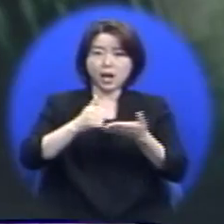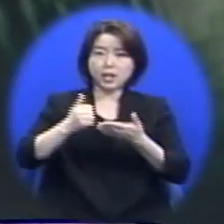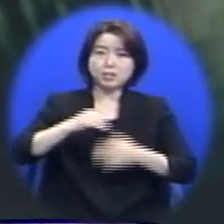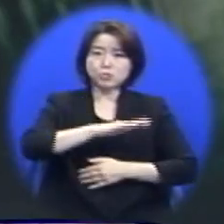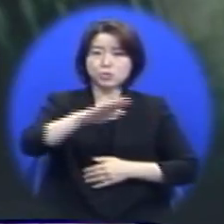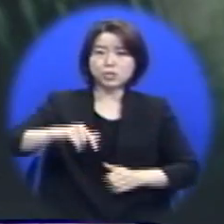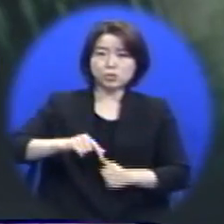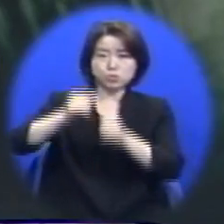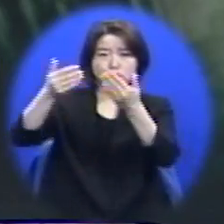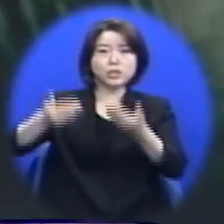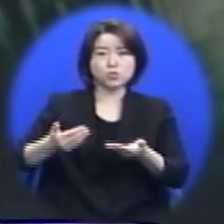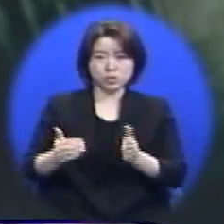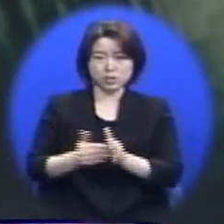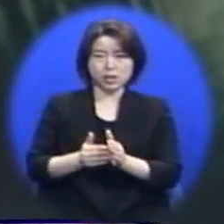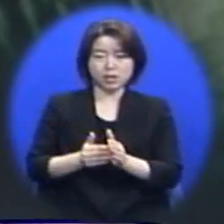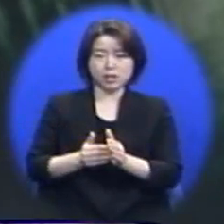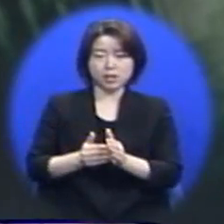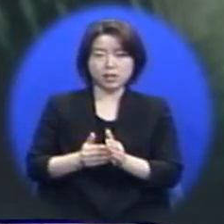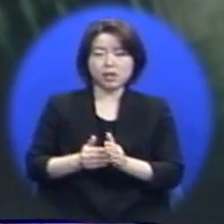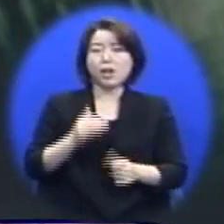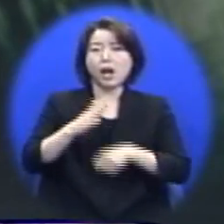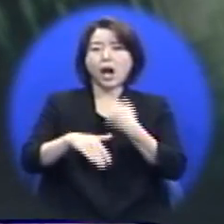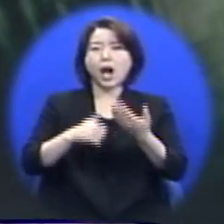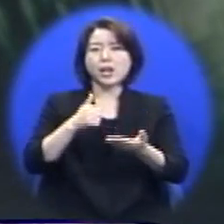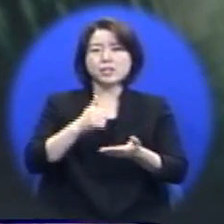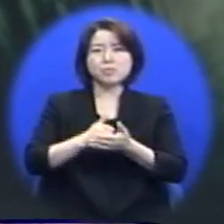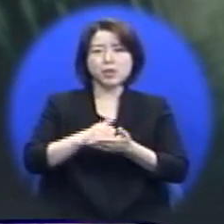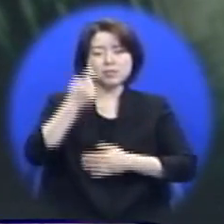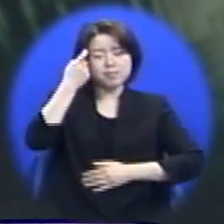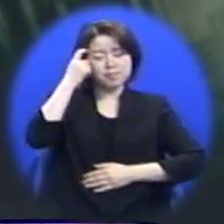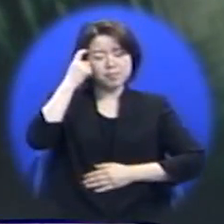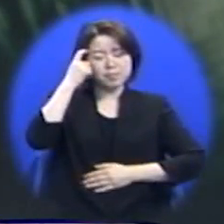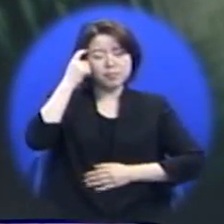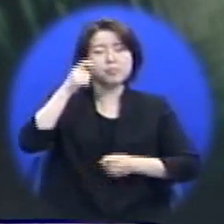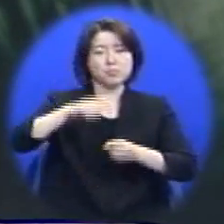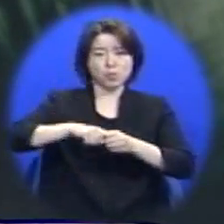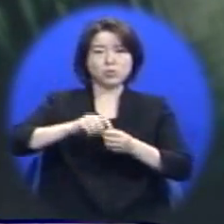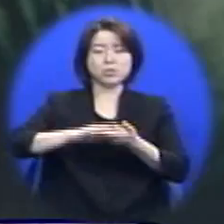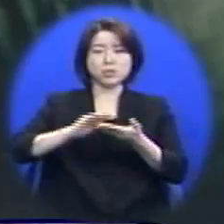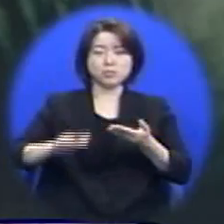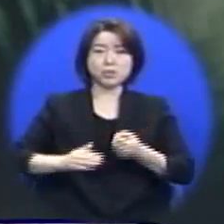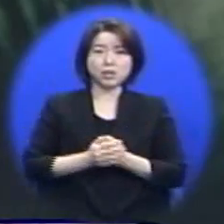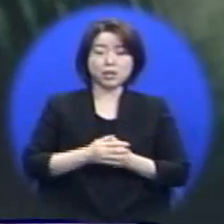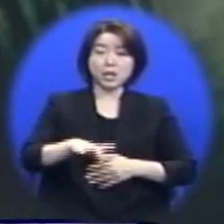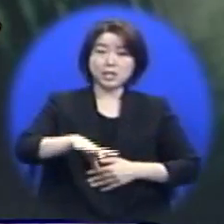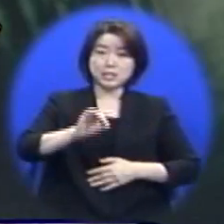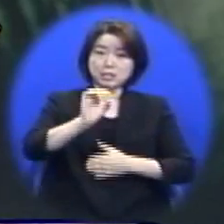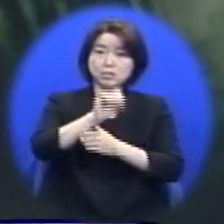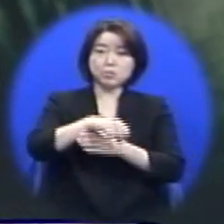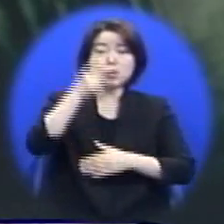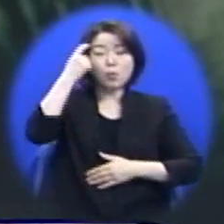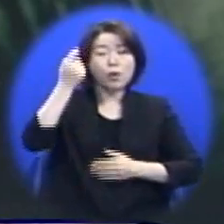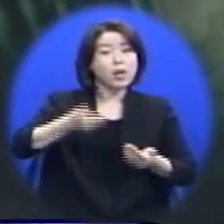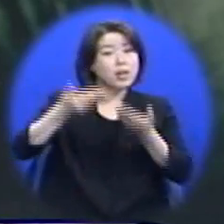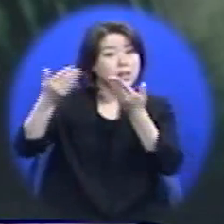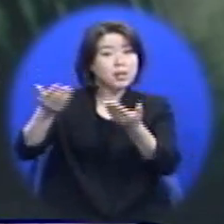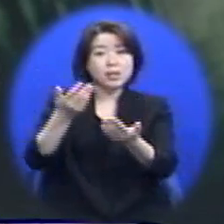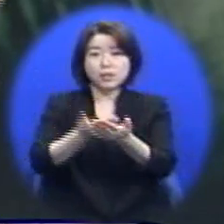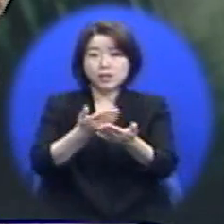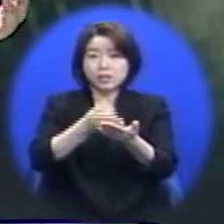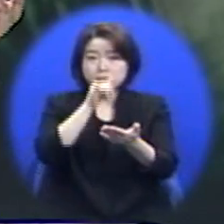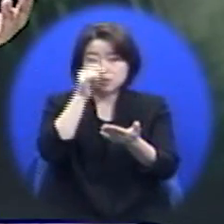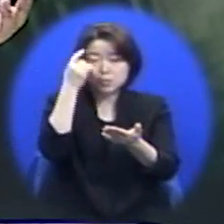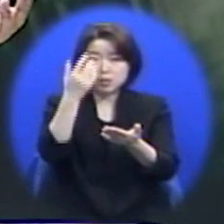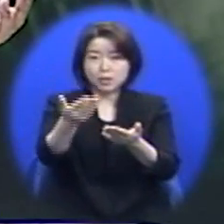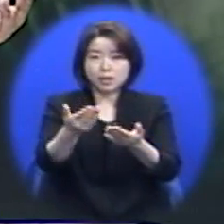주셨어. 하나님의 의도예요. 첫 열매를 왜 그렇게 바치라고 하시지요? 우리가